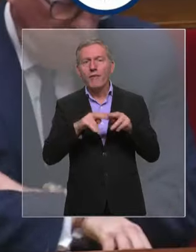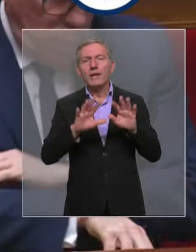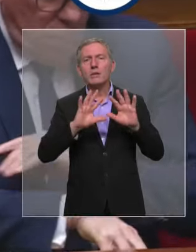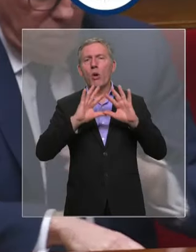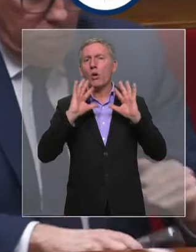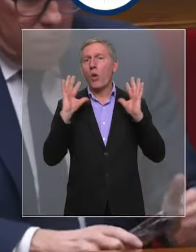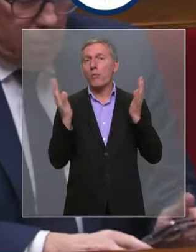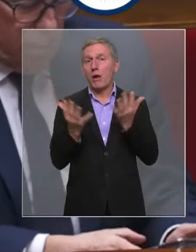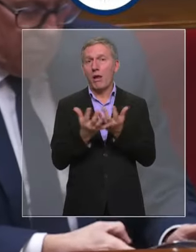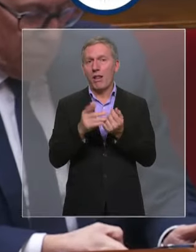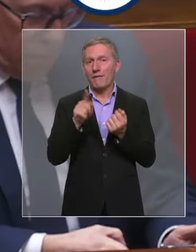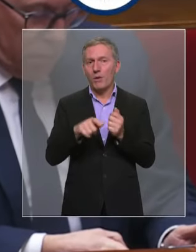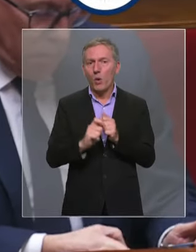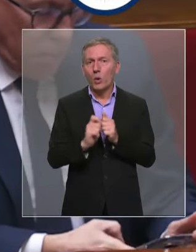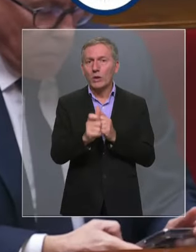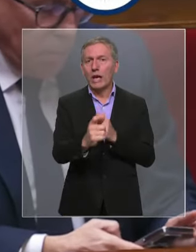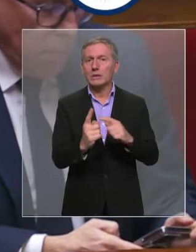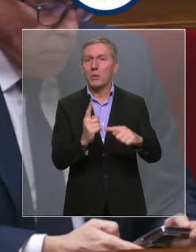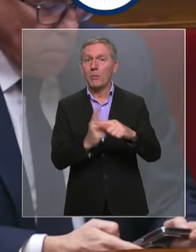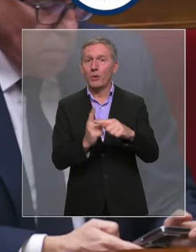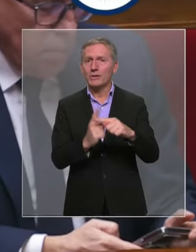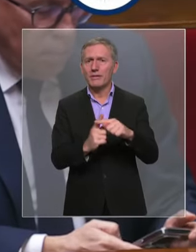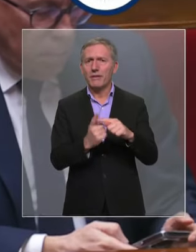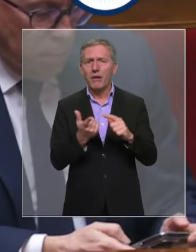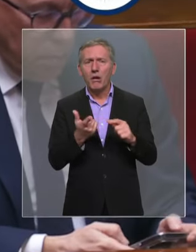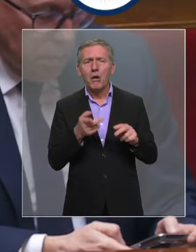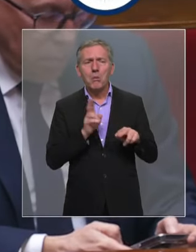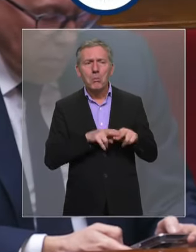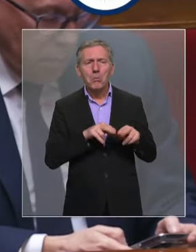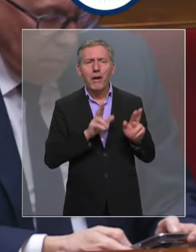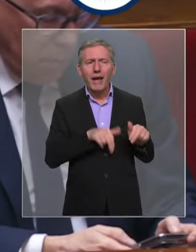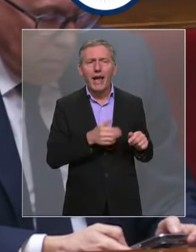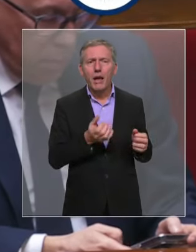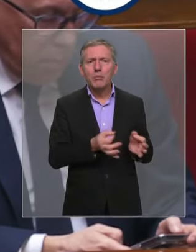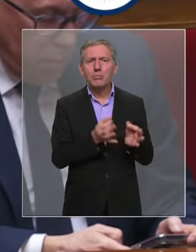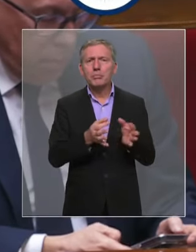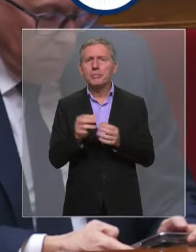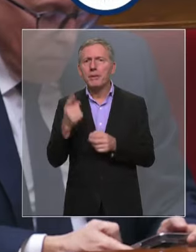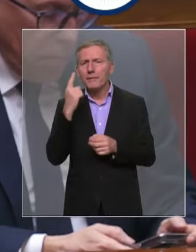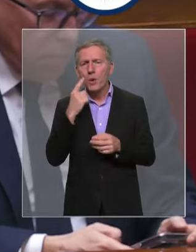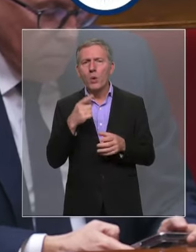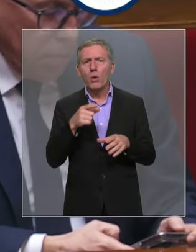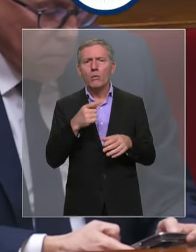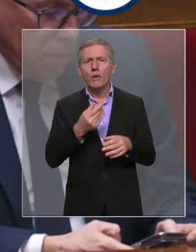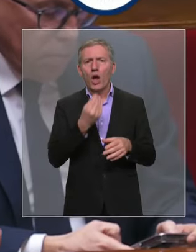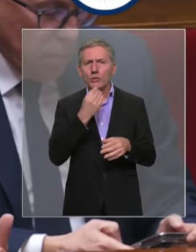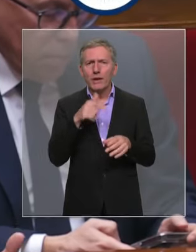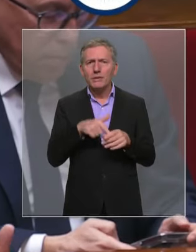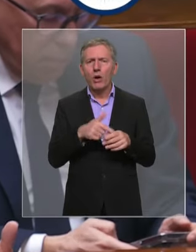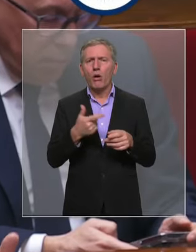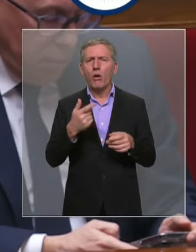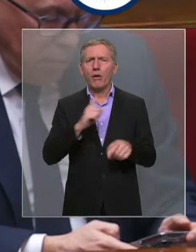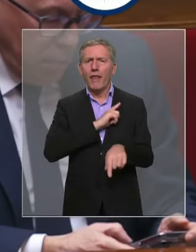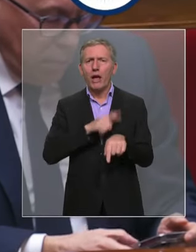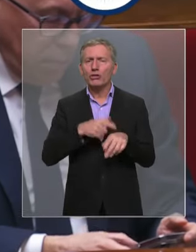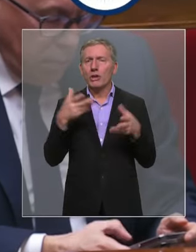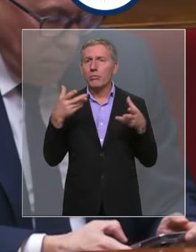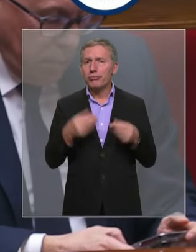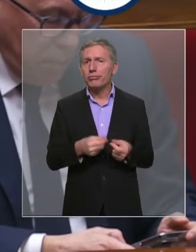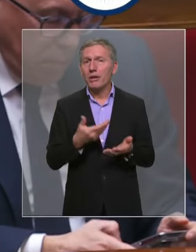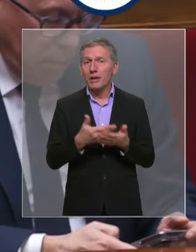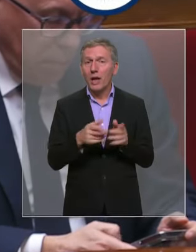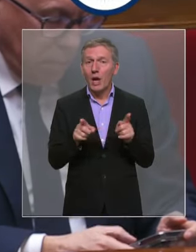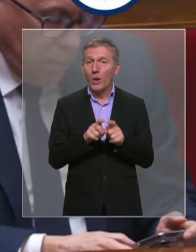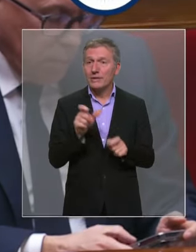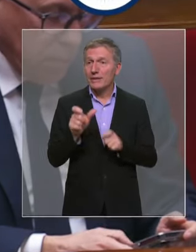des logements doit avoir un impact plus positif que des monogestes sur la consommation et la déperdition d'énergie. Le bon sens nous dit aussi que